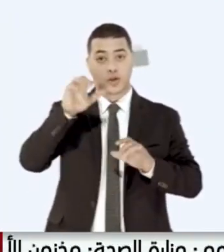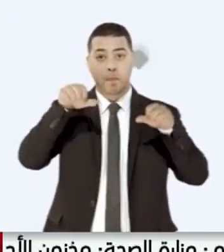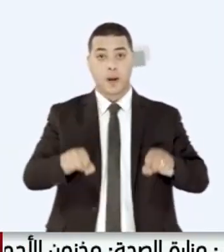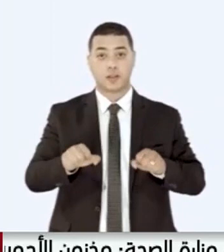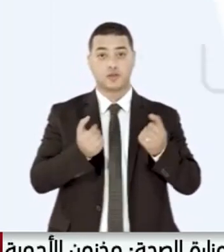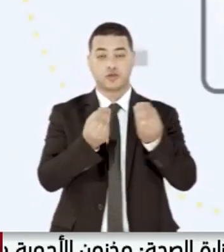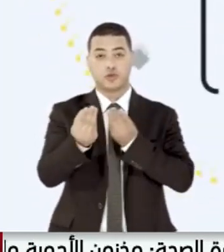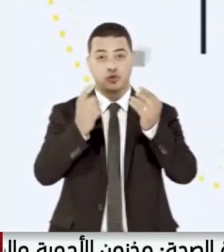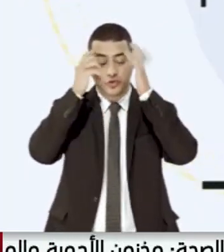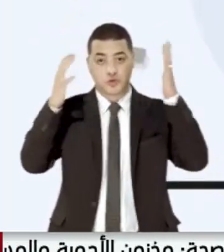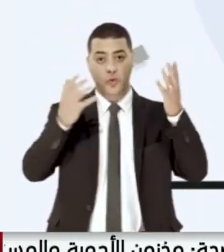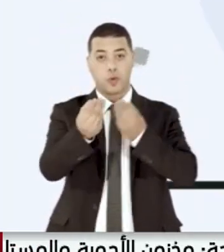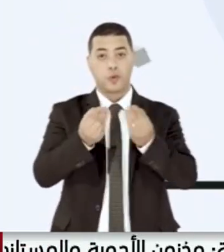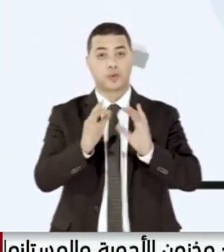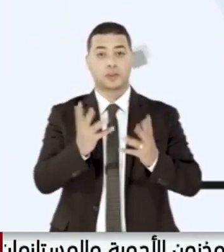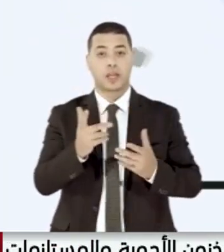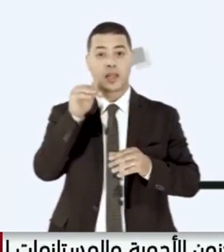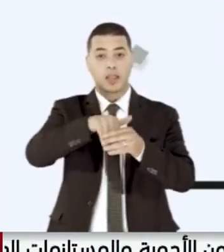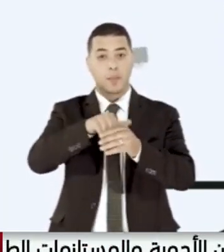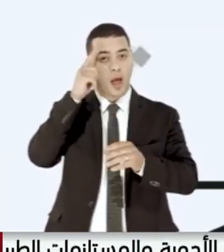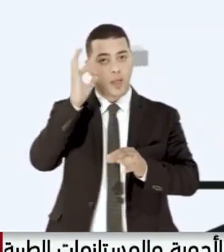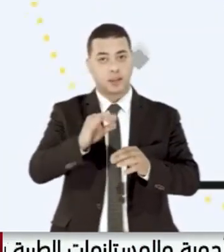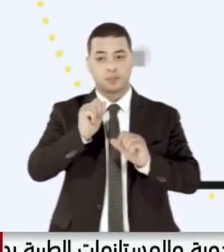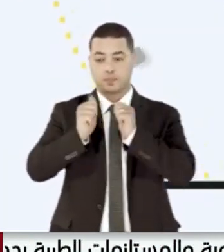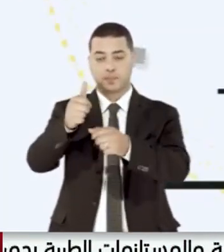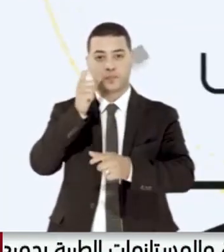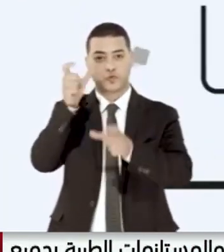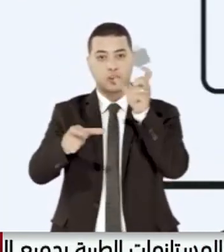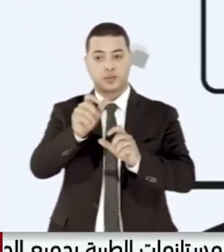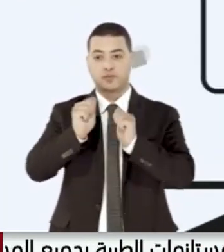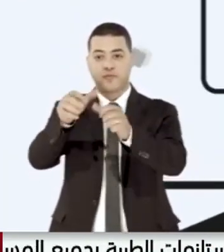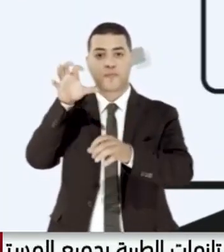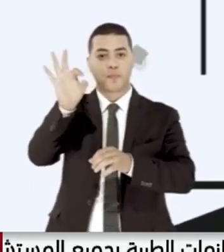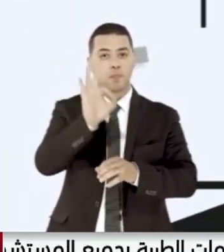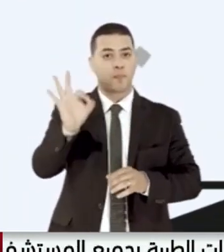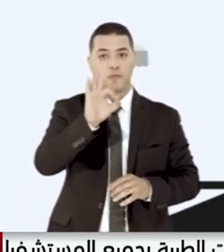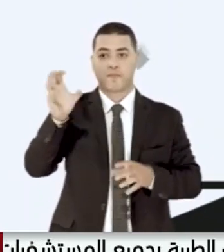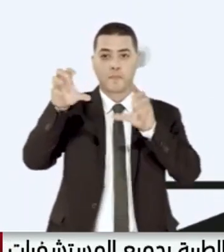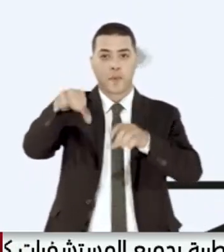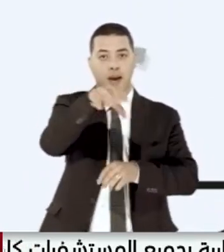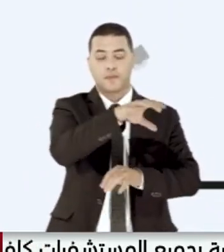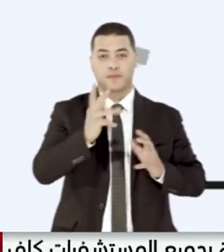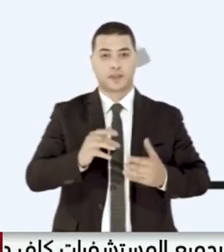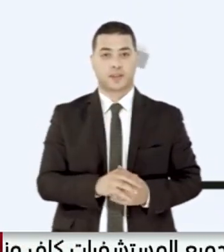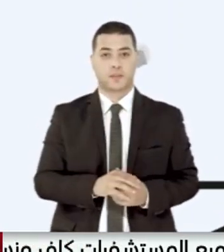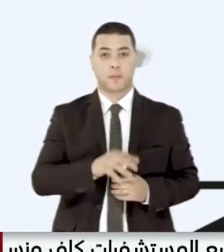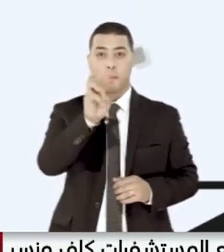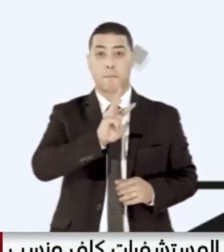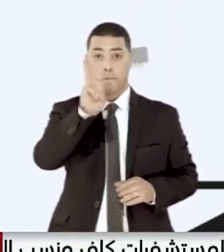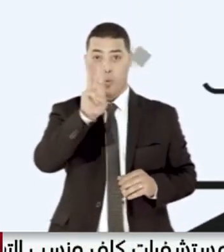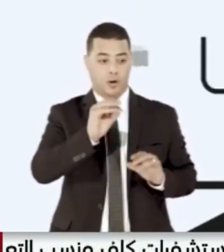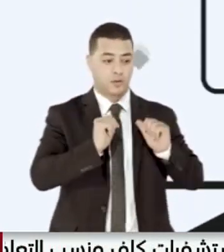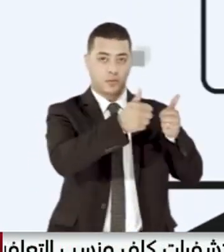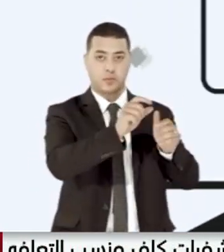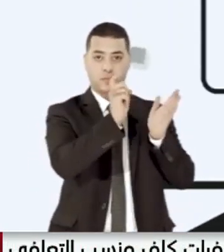الشيوخ 2020؟ أول خطوة تعرف لجنتك الانتخابية، وده من خلال موقع الهيئة الوطنية للانتخابات. هتدخل رقمك